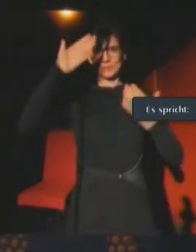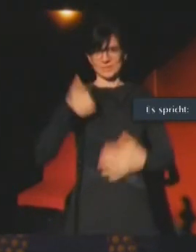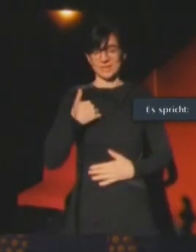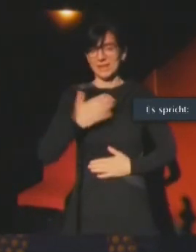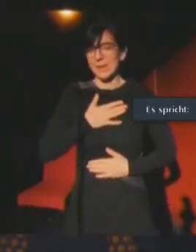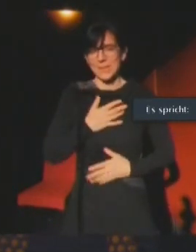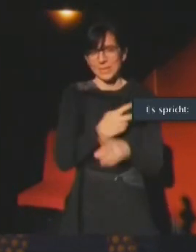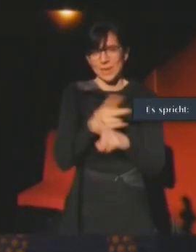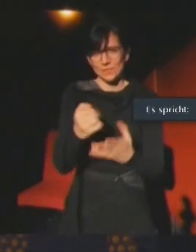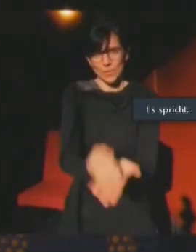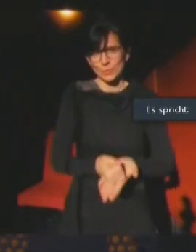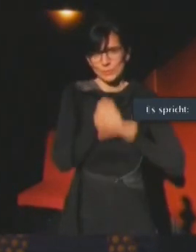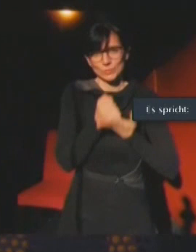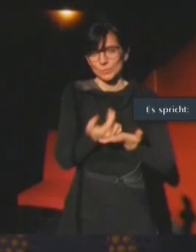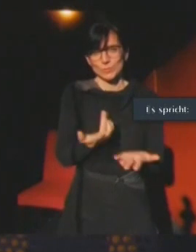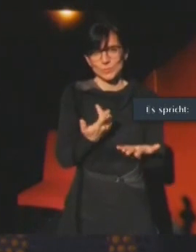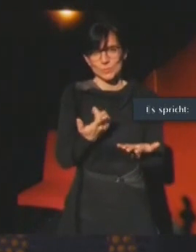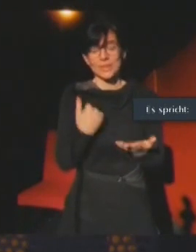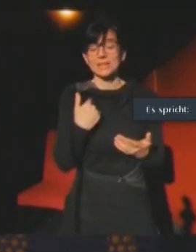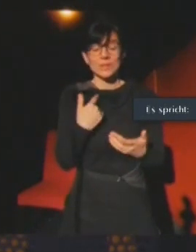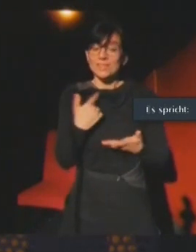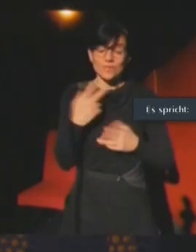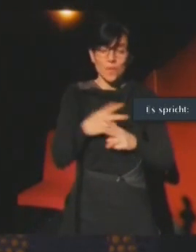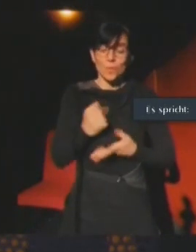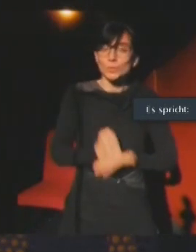meine volle Unterstützung und ich werde auch meine